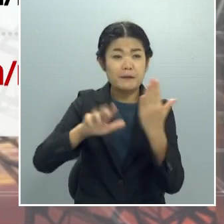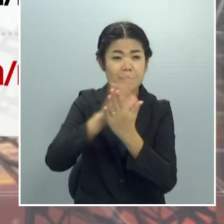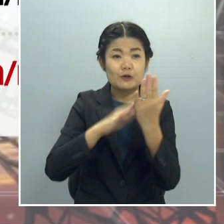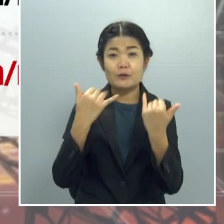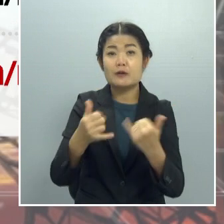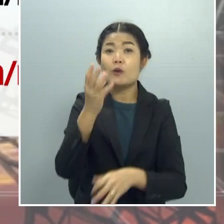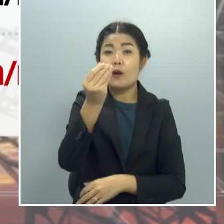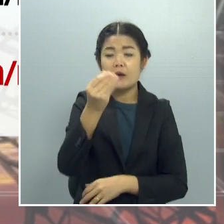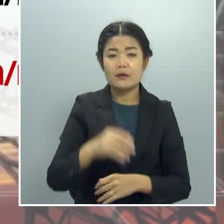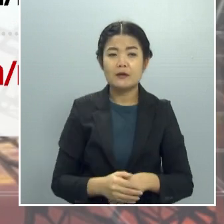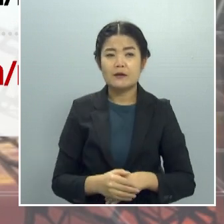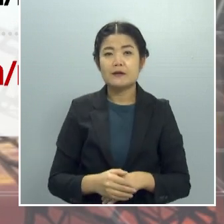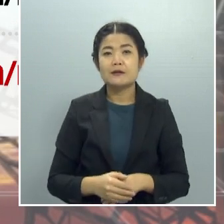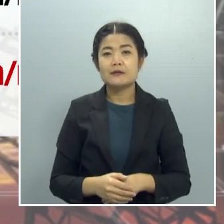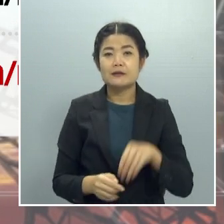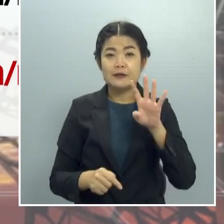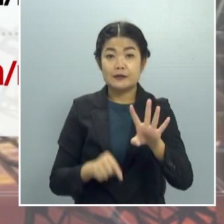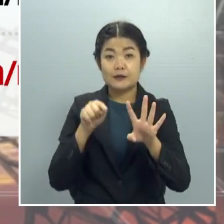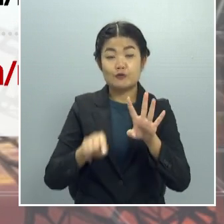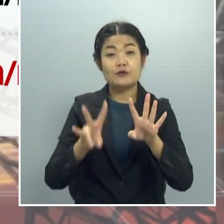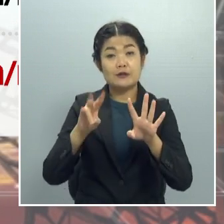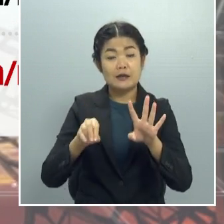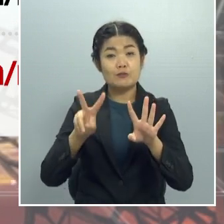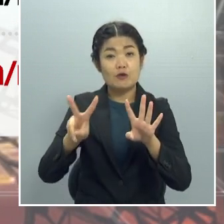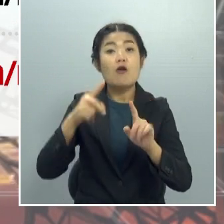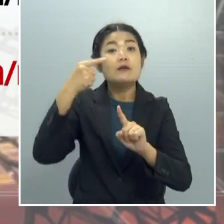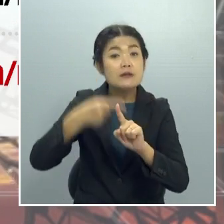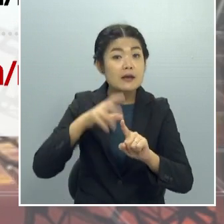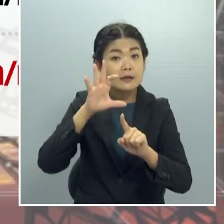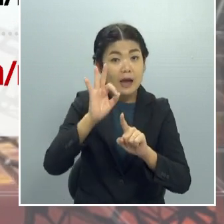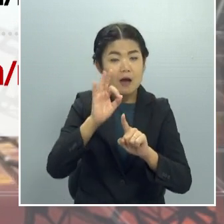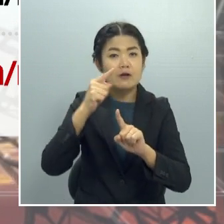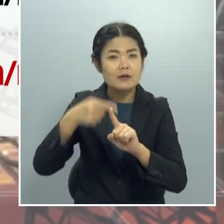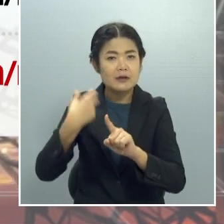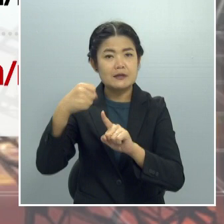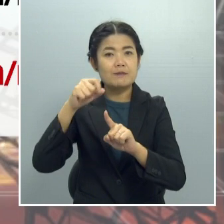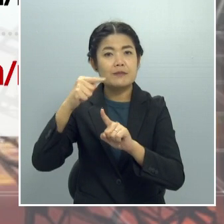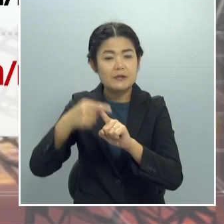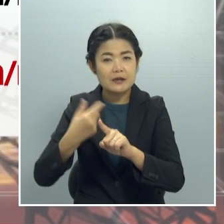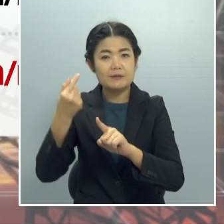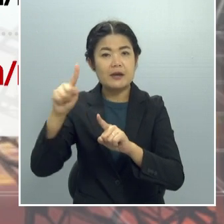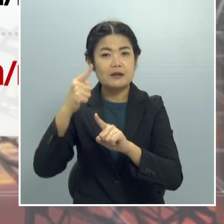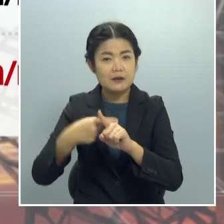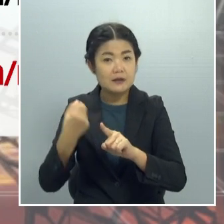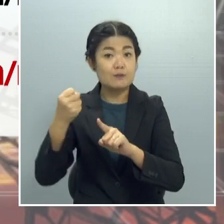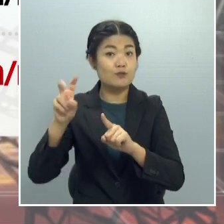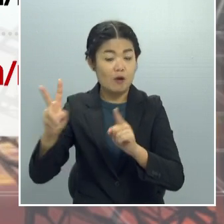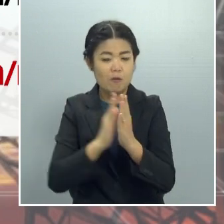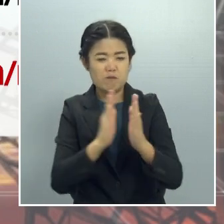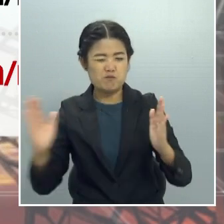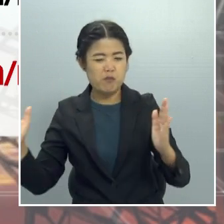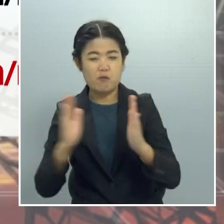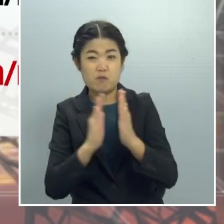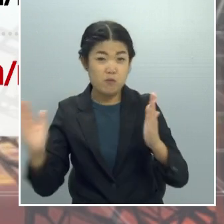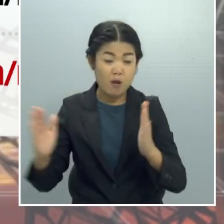4บาท 72สตางค์ต่อหน่วยนะคะเป็นงวดเดือนกันยายนถึงธันวาคมก็คืองวดปัจจุบันค่ะนี่แปลว่าประมาณปีนึงเนี่ยเรา